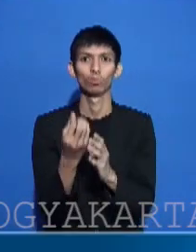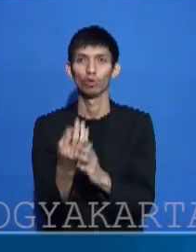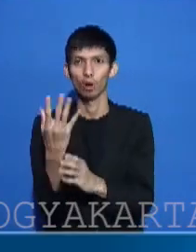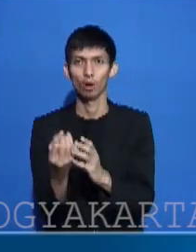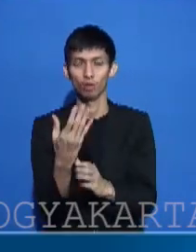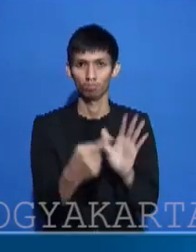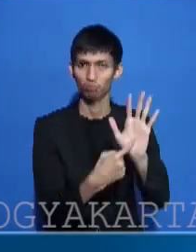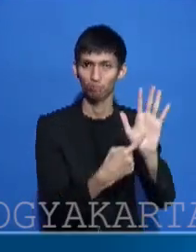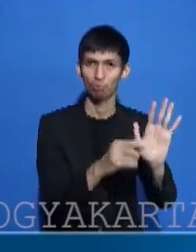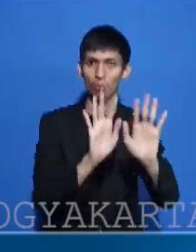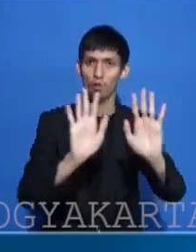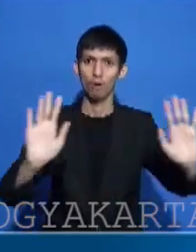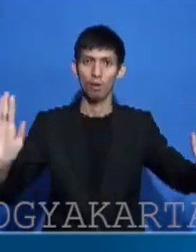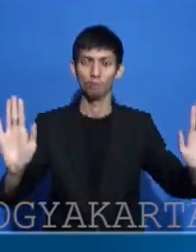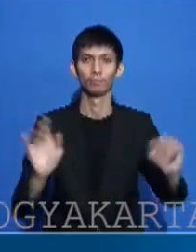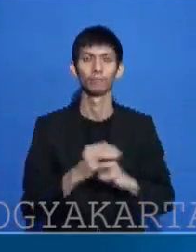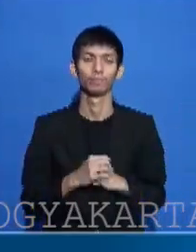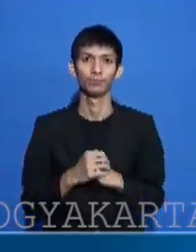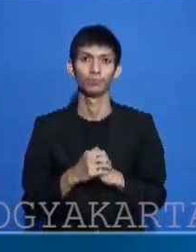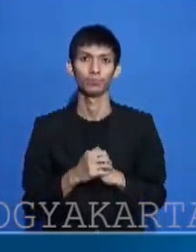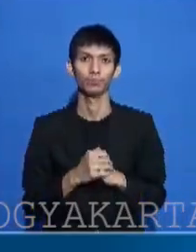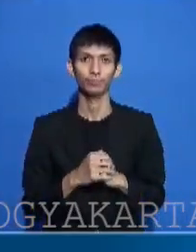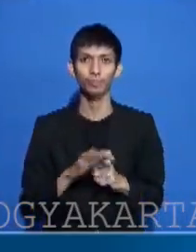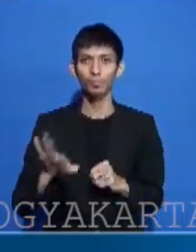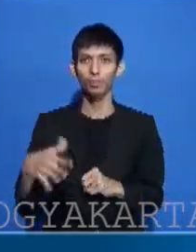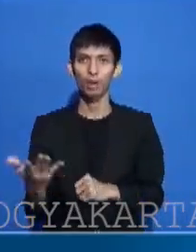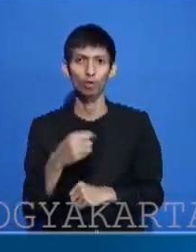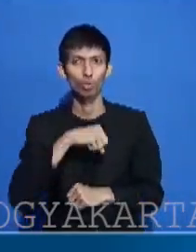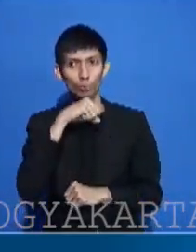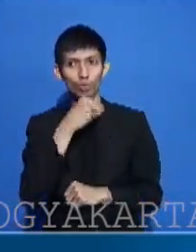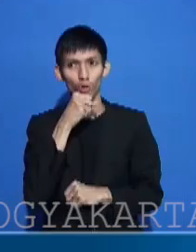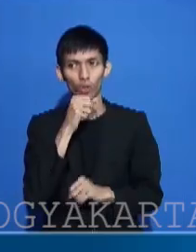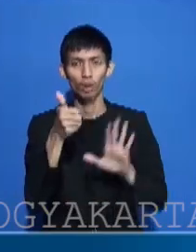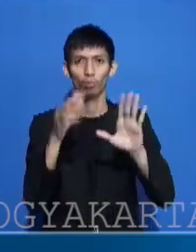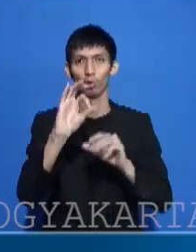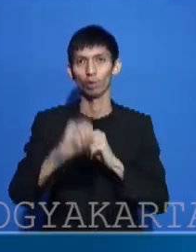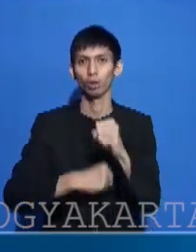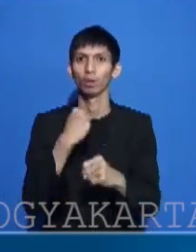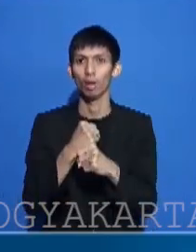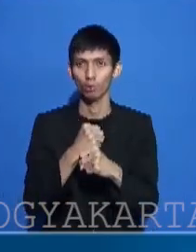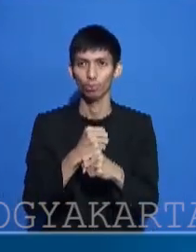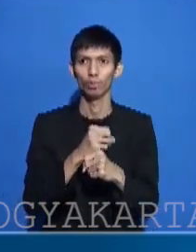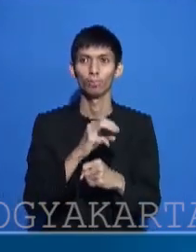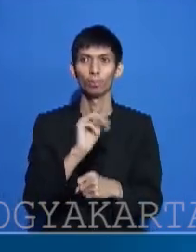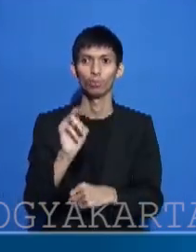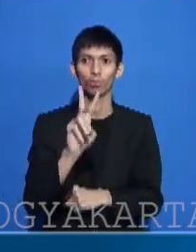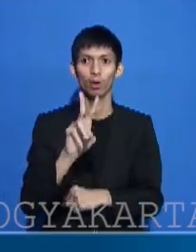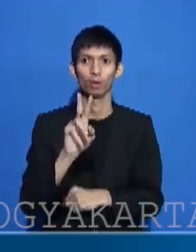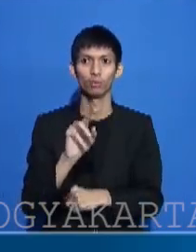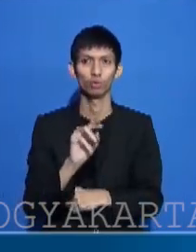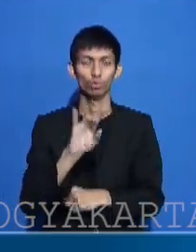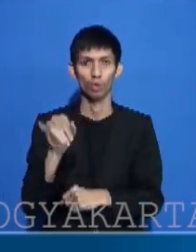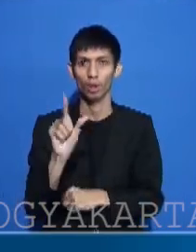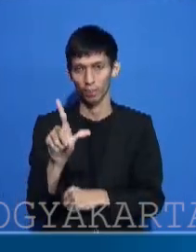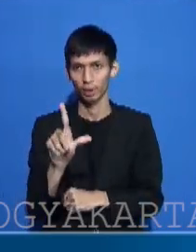almarhum yang wafat pada usia 60 tahun, Minggu 2 Juli 2023, pukul 11.53 menit